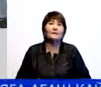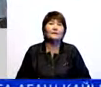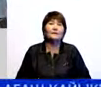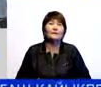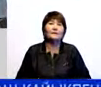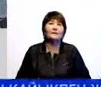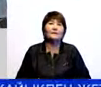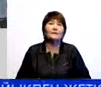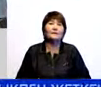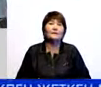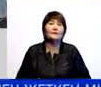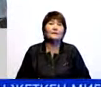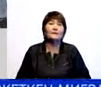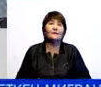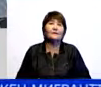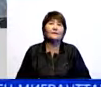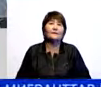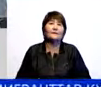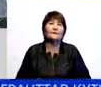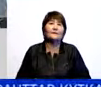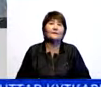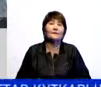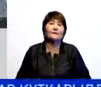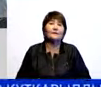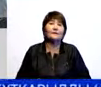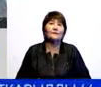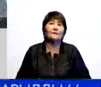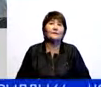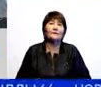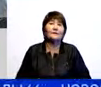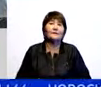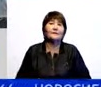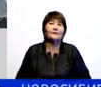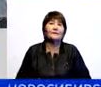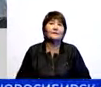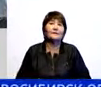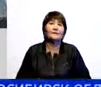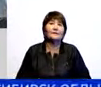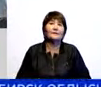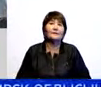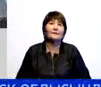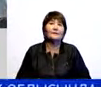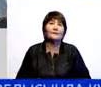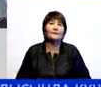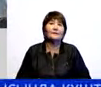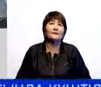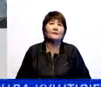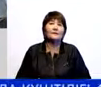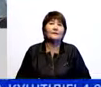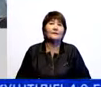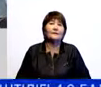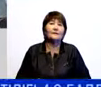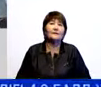бос қаладын, екеуіне қырындап кеттің жаңе. Бірақта екеуінен сасқан ақын, эй, сақынада сүйем-сүйем деп айтып